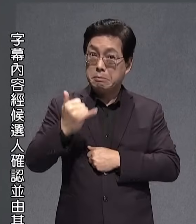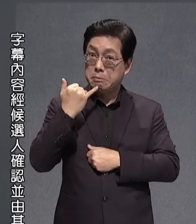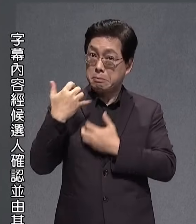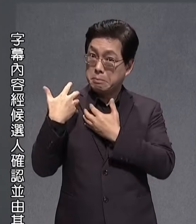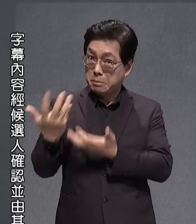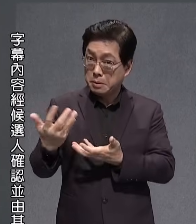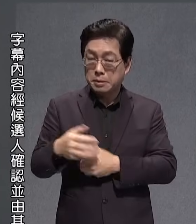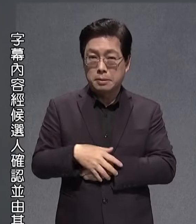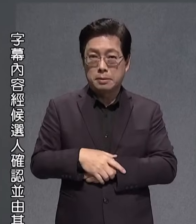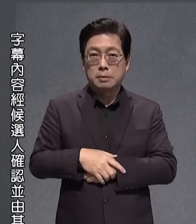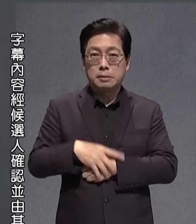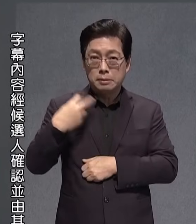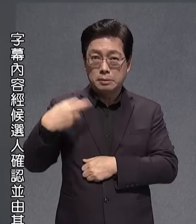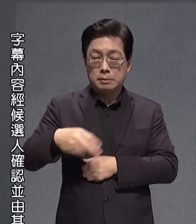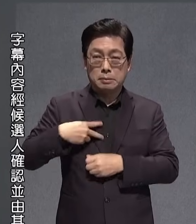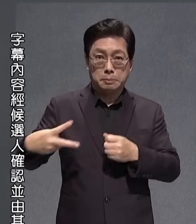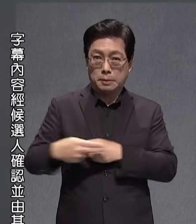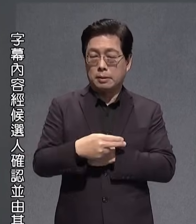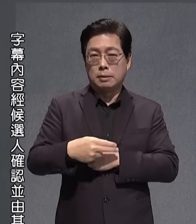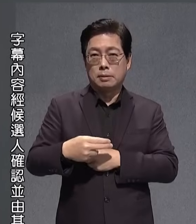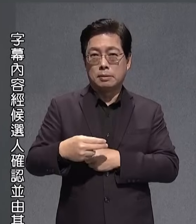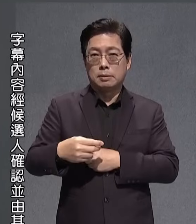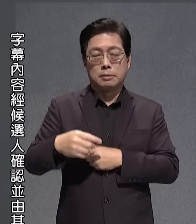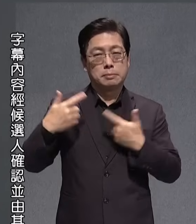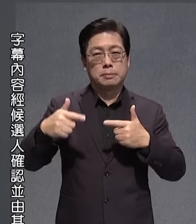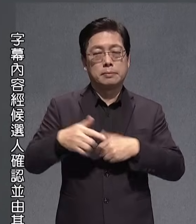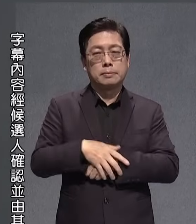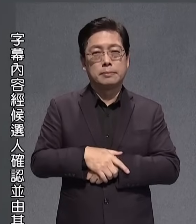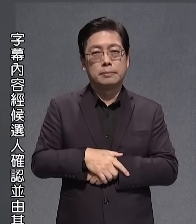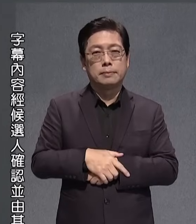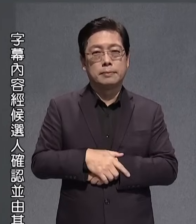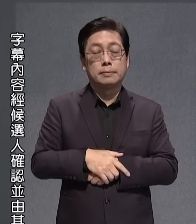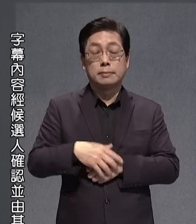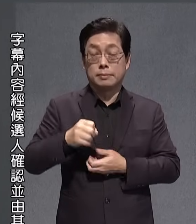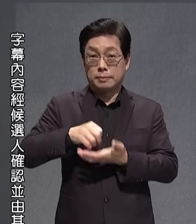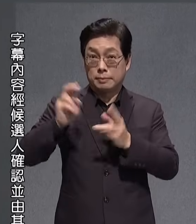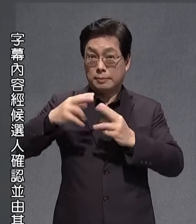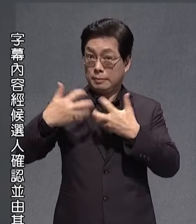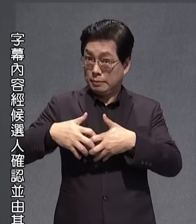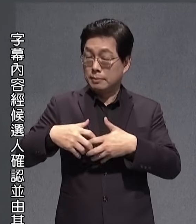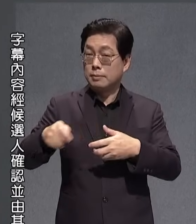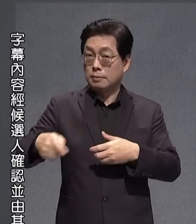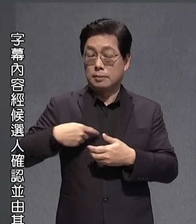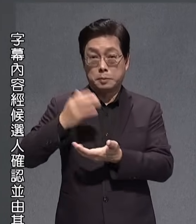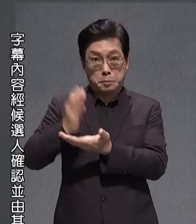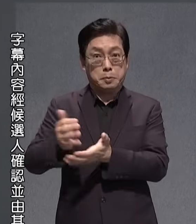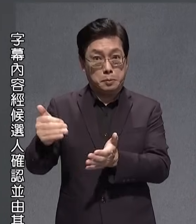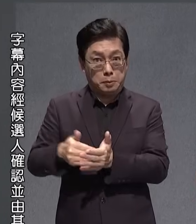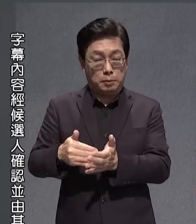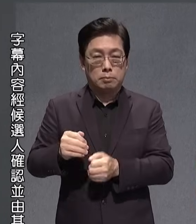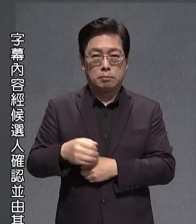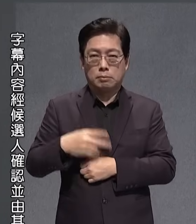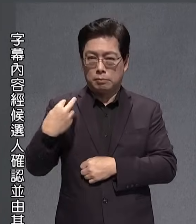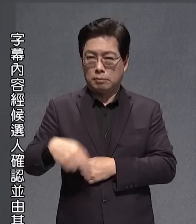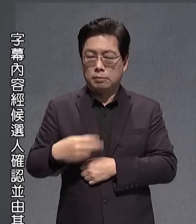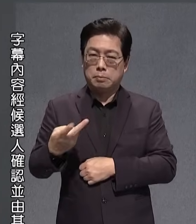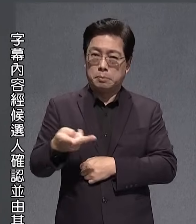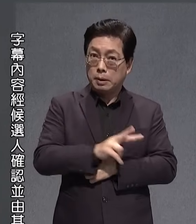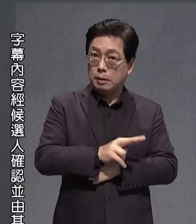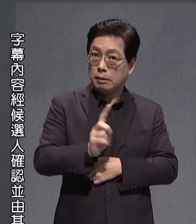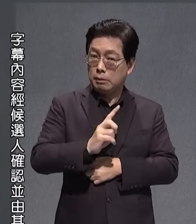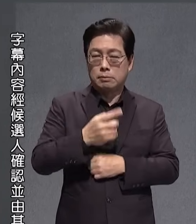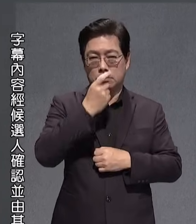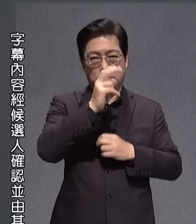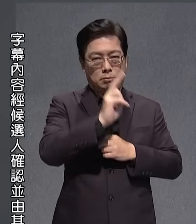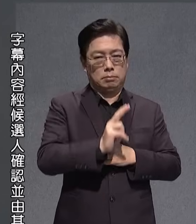转的过程当中把它中断，不让它运作。核能基础停止之后，我们大力的发展